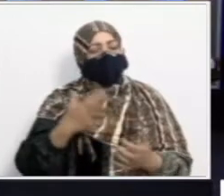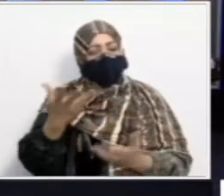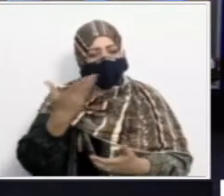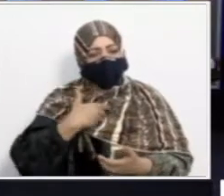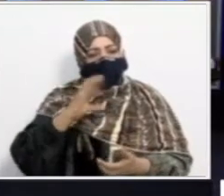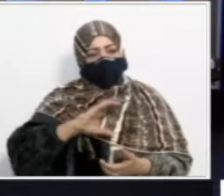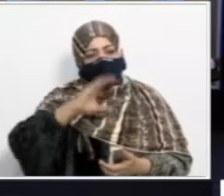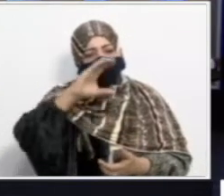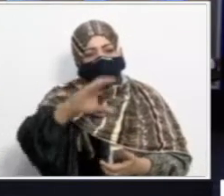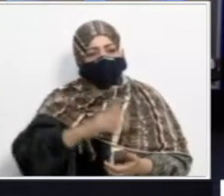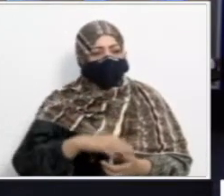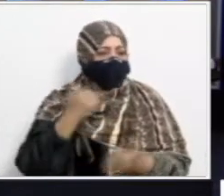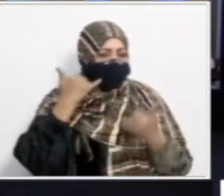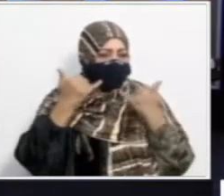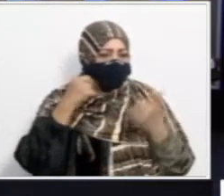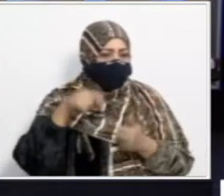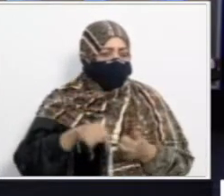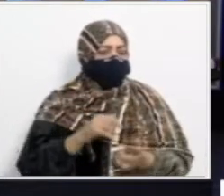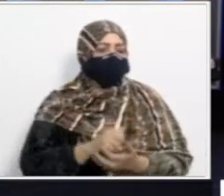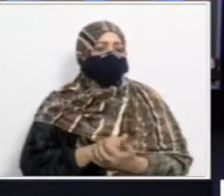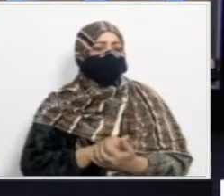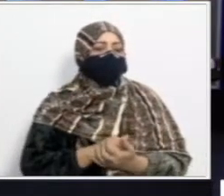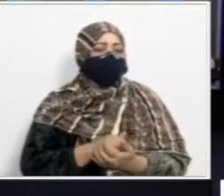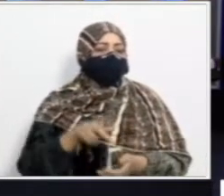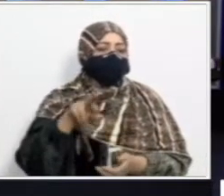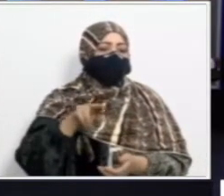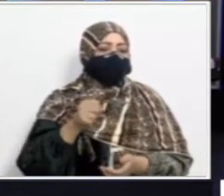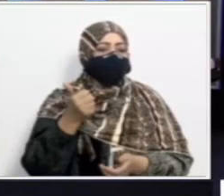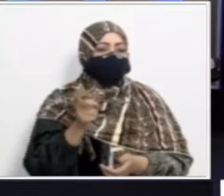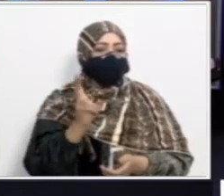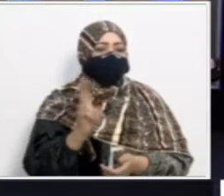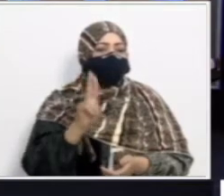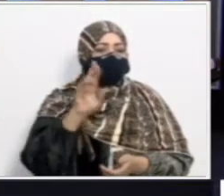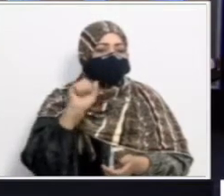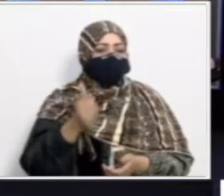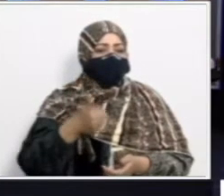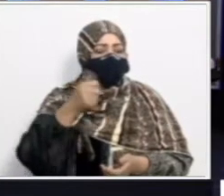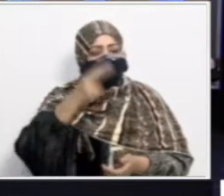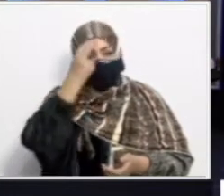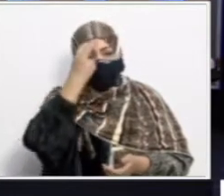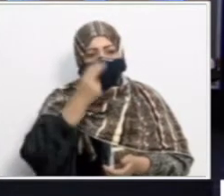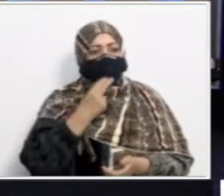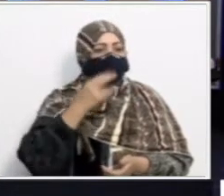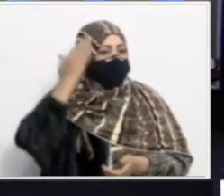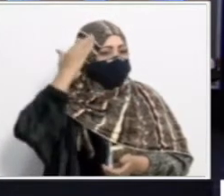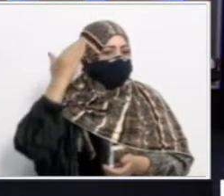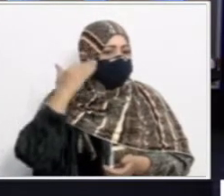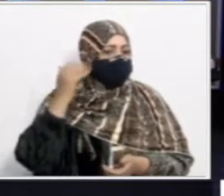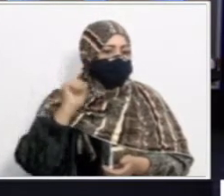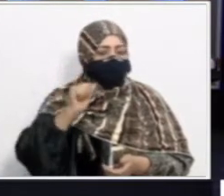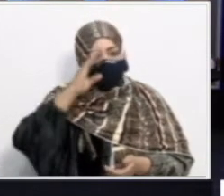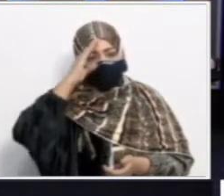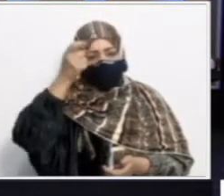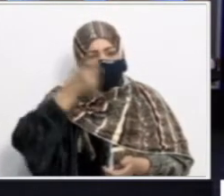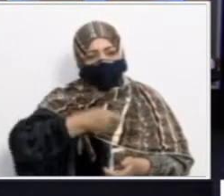الأخت انتصار من مصراتة. السلام عليكم. وعليكم السلام ورحمة الله وبركاته. حياك الله شيخ وبارك الله فيك،